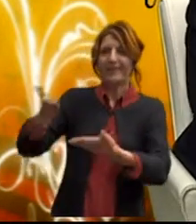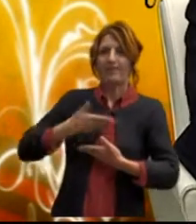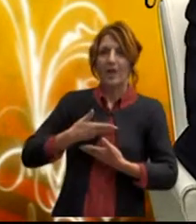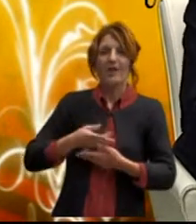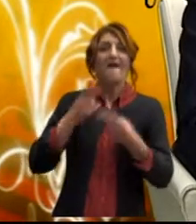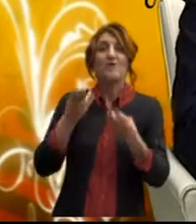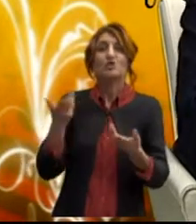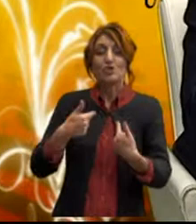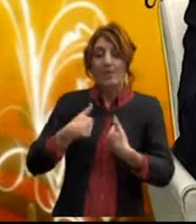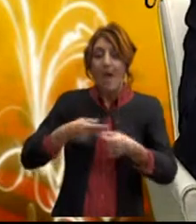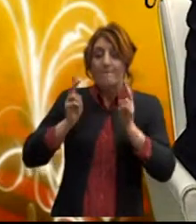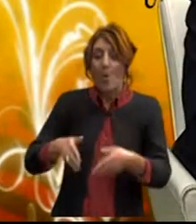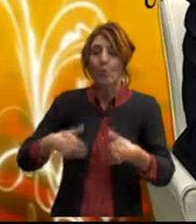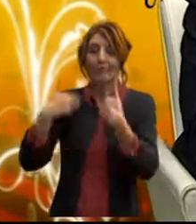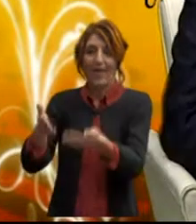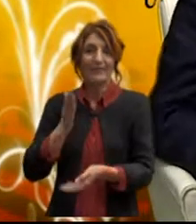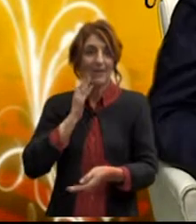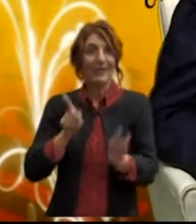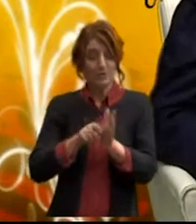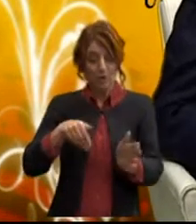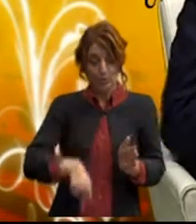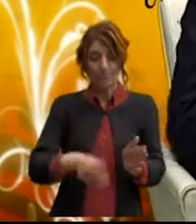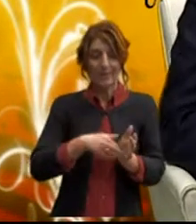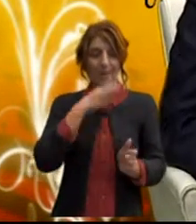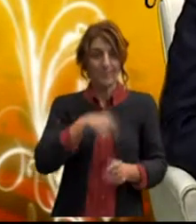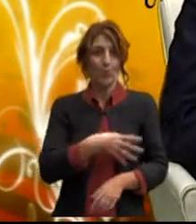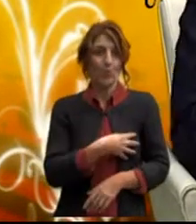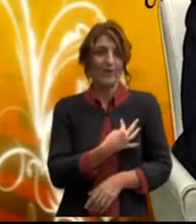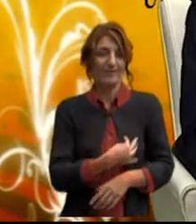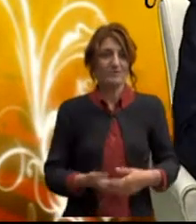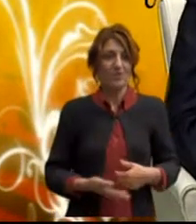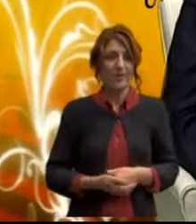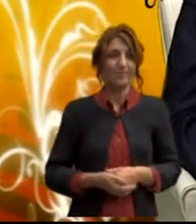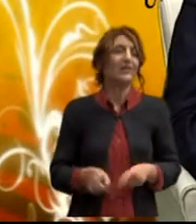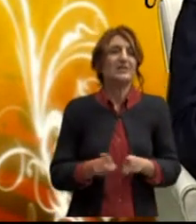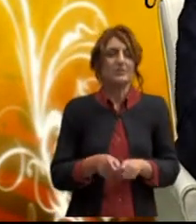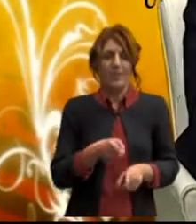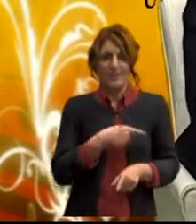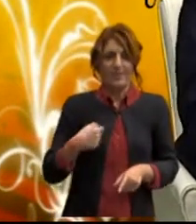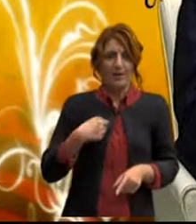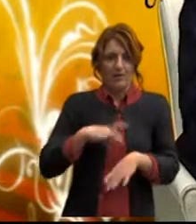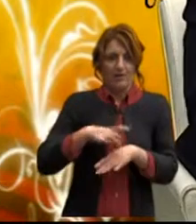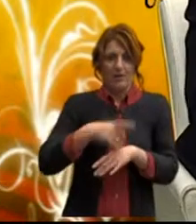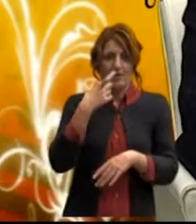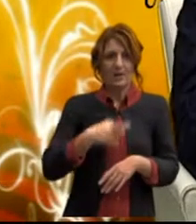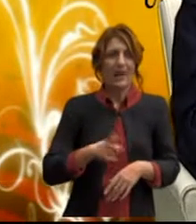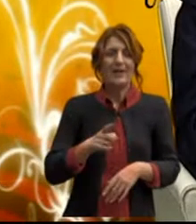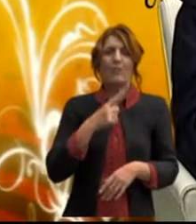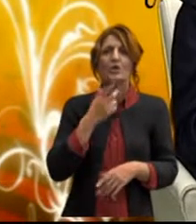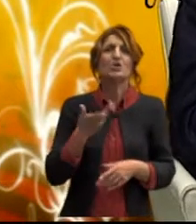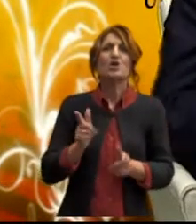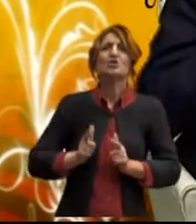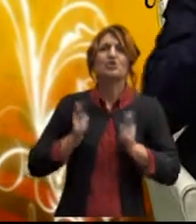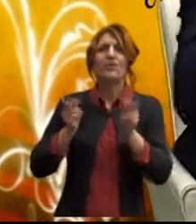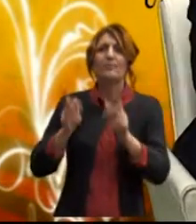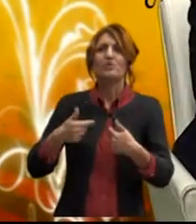moramo na taj način postaviti. A inače, mi psihijatri, a često pacijentima kažem, nemojte samo pitati šta život može vama